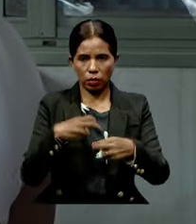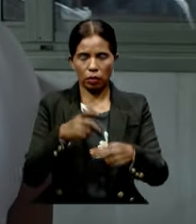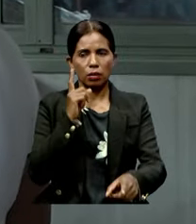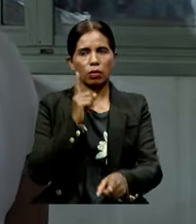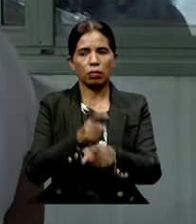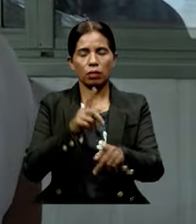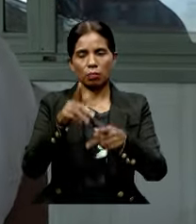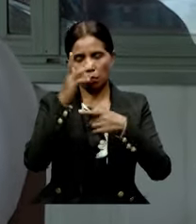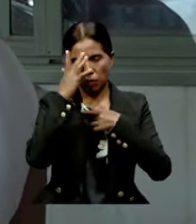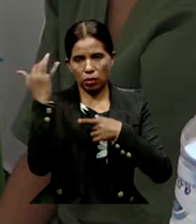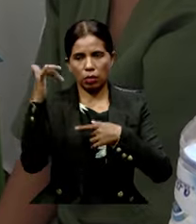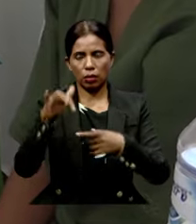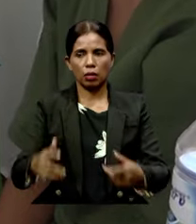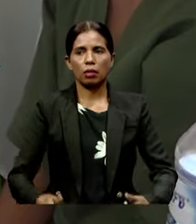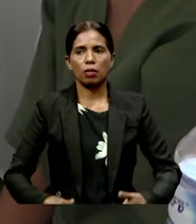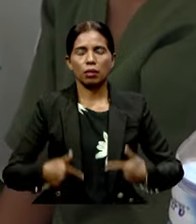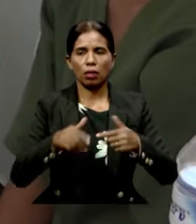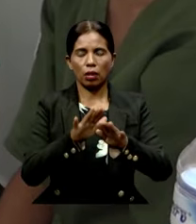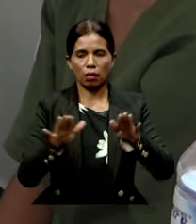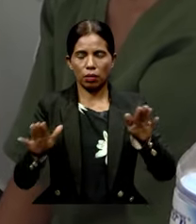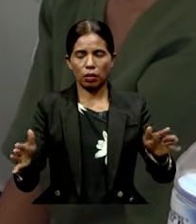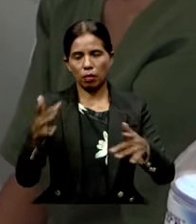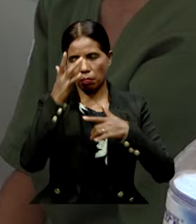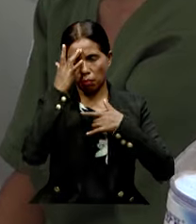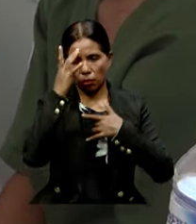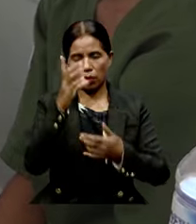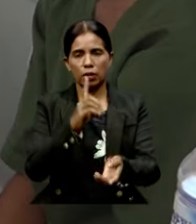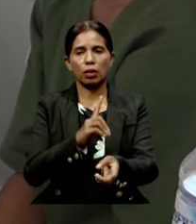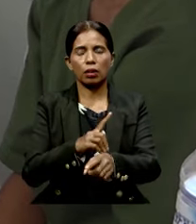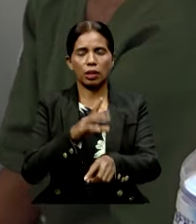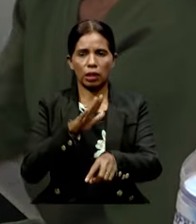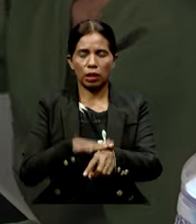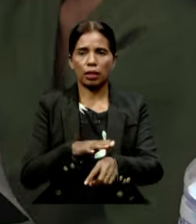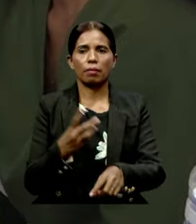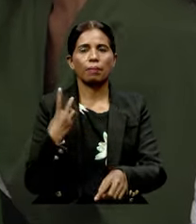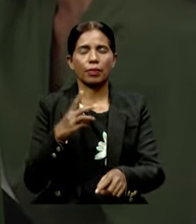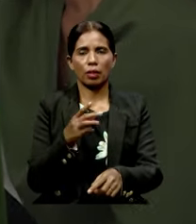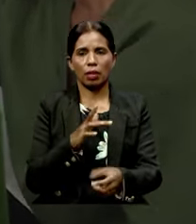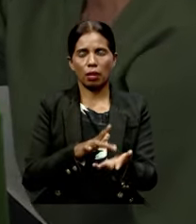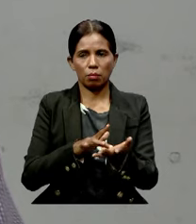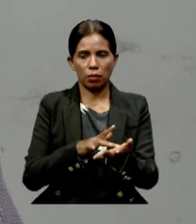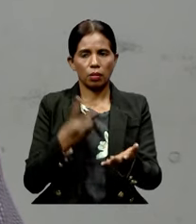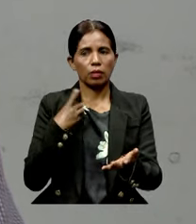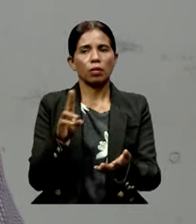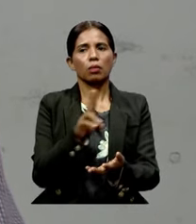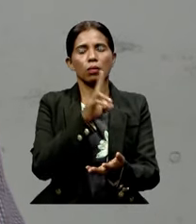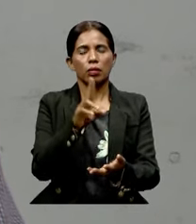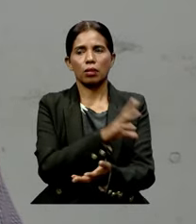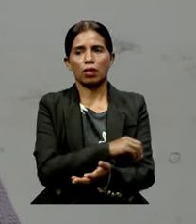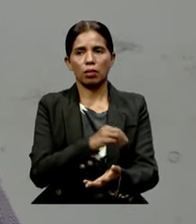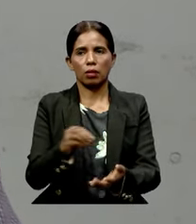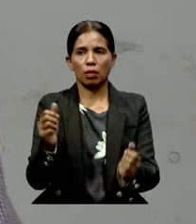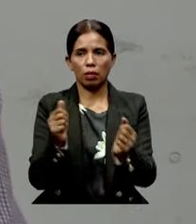paciente sir ne moris liuliu balabarik ne bemoras denge. Ai moruk na betu utiliza klinika kon nia iha provolta basic